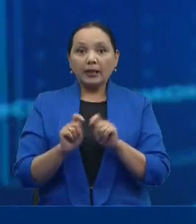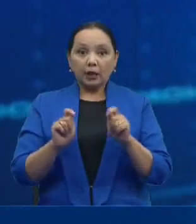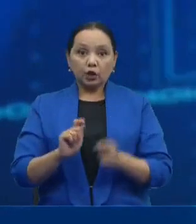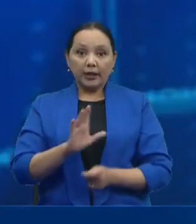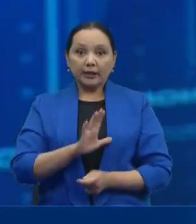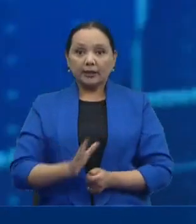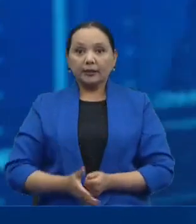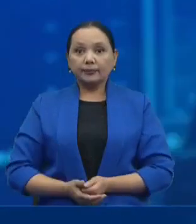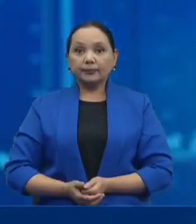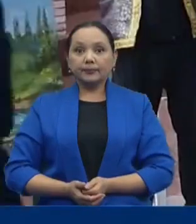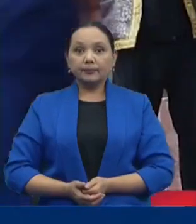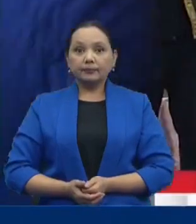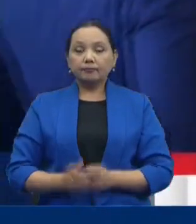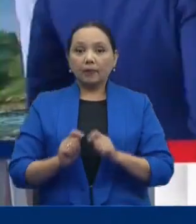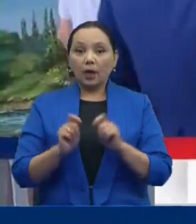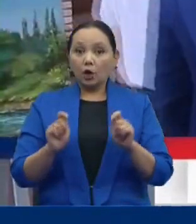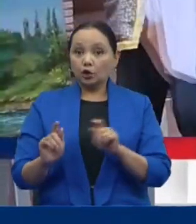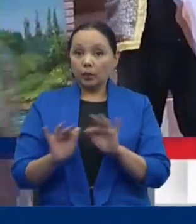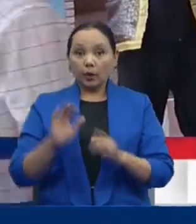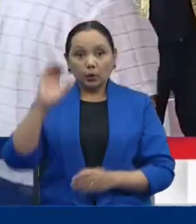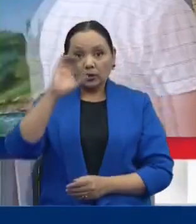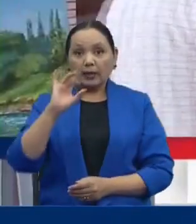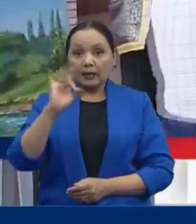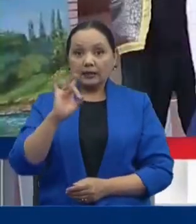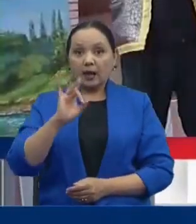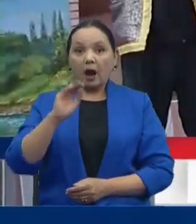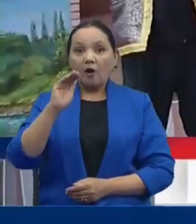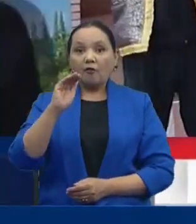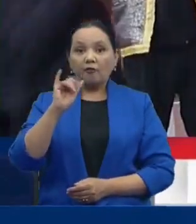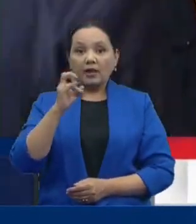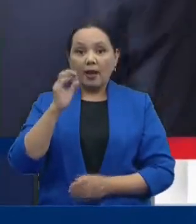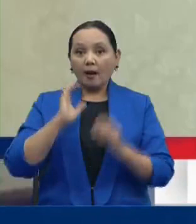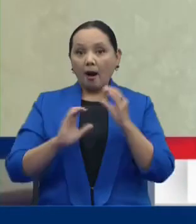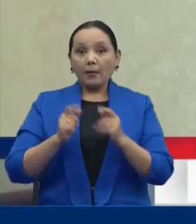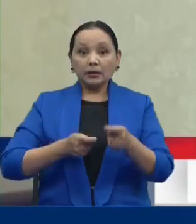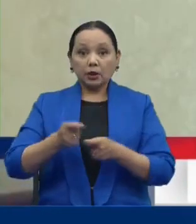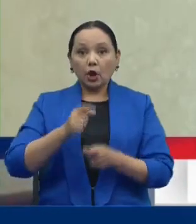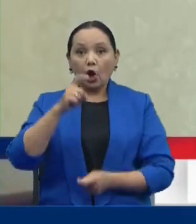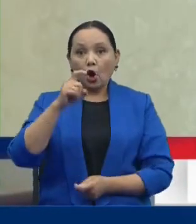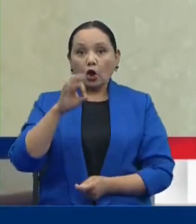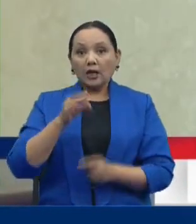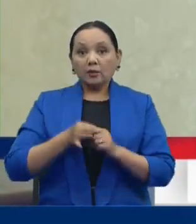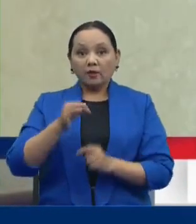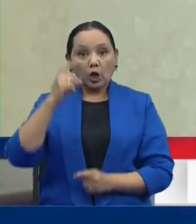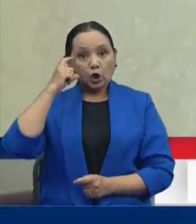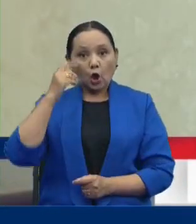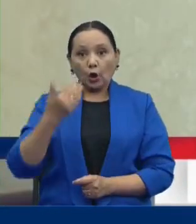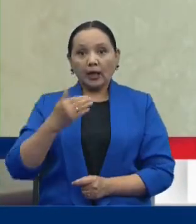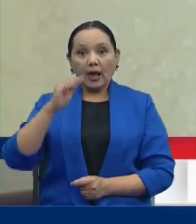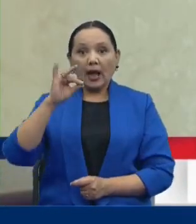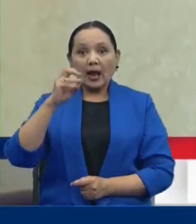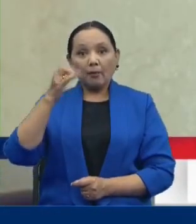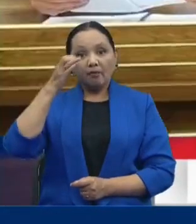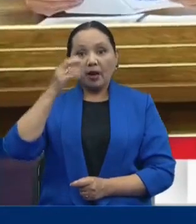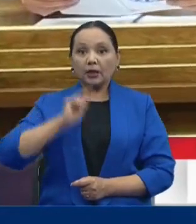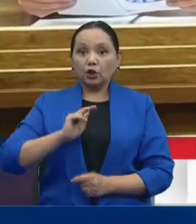etildi. Açılış marosimida O'zbekiston Respublikasi Fanlar Akademiyasi rahbariyati, Xorazm viloyat hokimligi vakillari, ilm-fan, ta'lim,